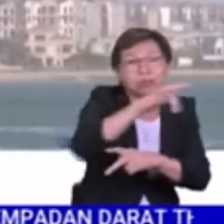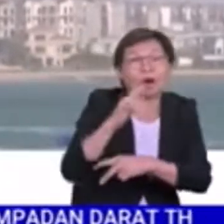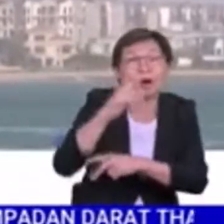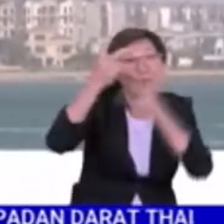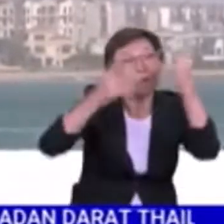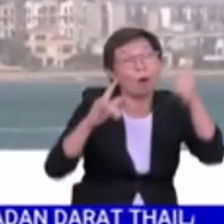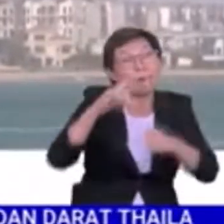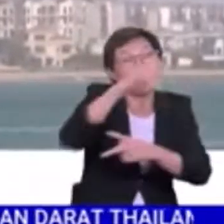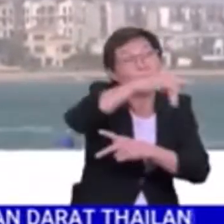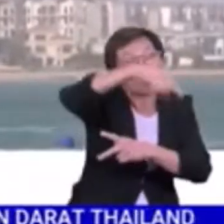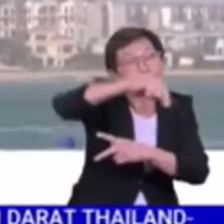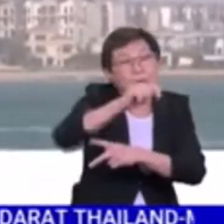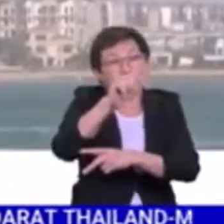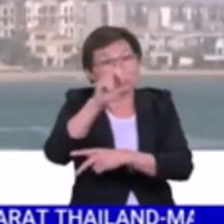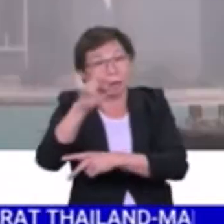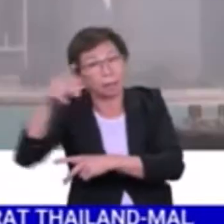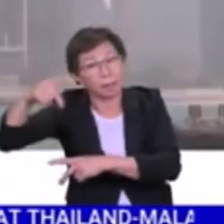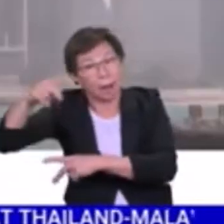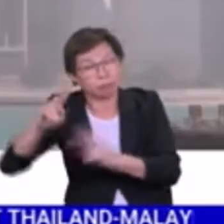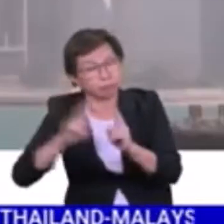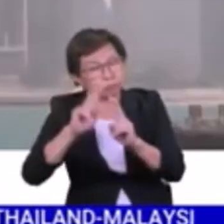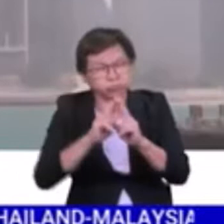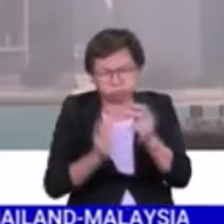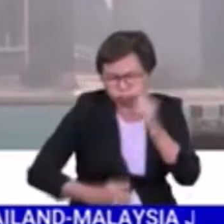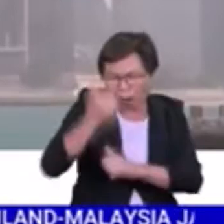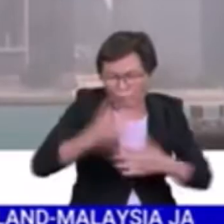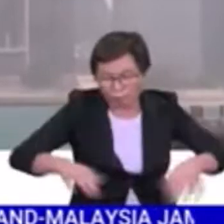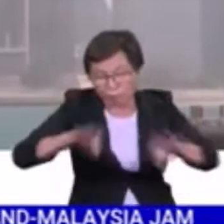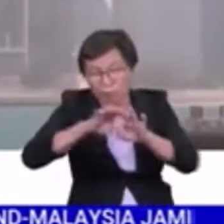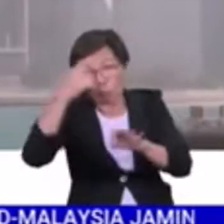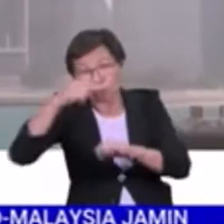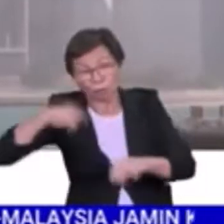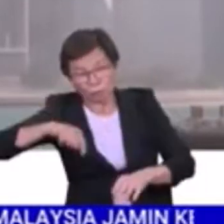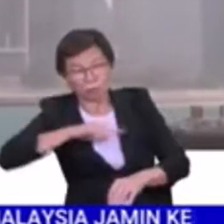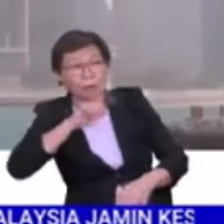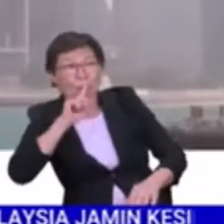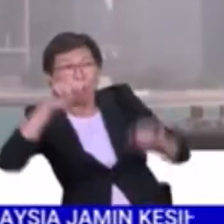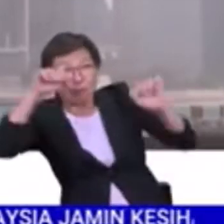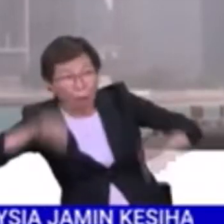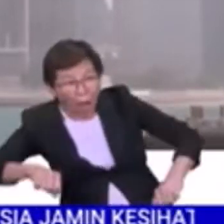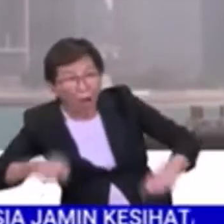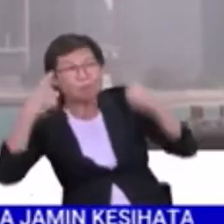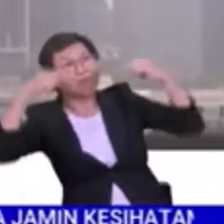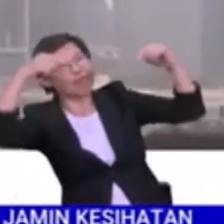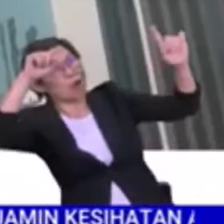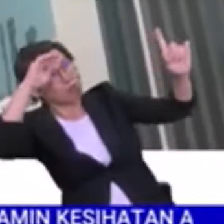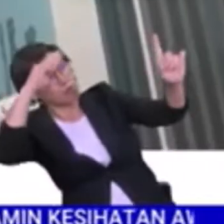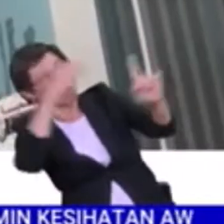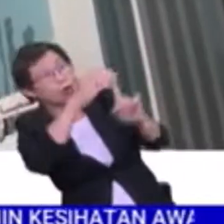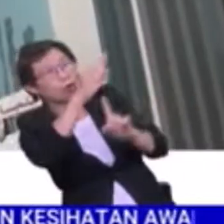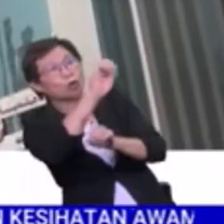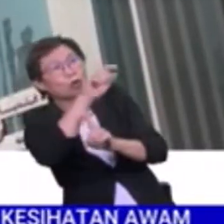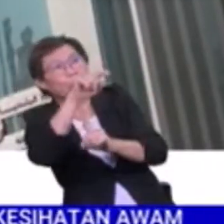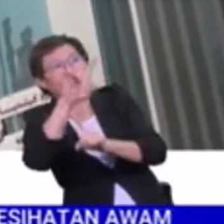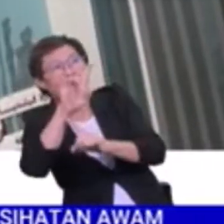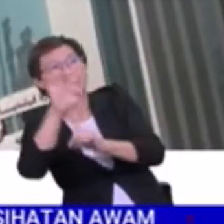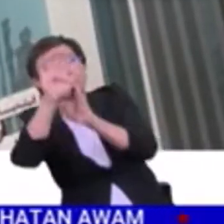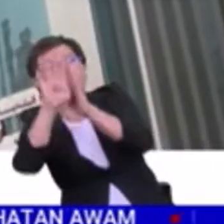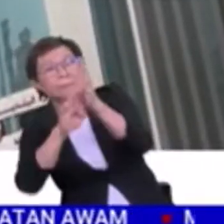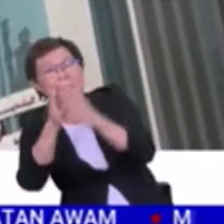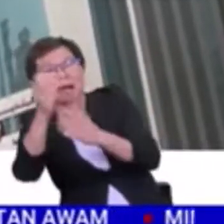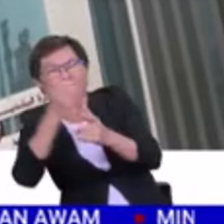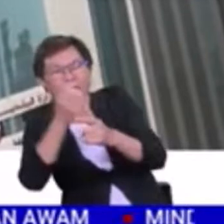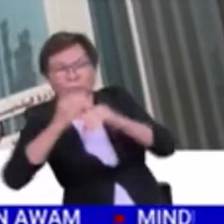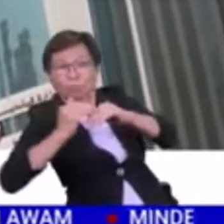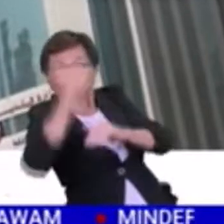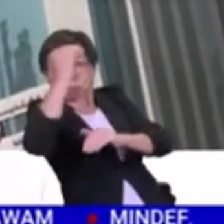Perdana Menteri ini adalah sangat penting untuk memastikan kita boleh mencapai kembali pada tahap 0.8 ataupun lebih